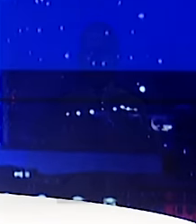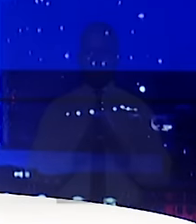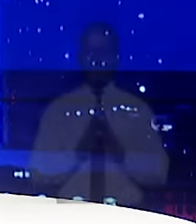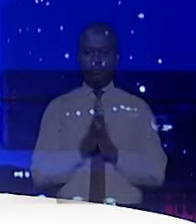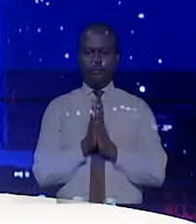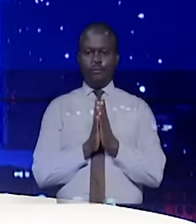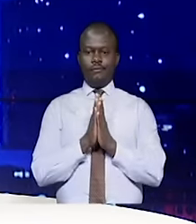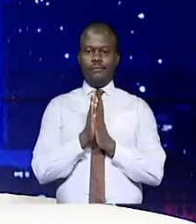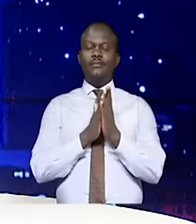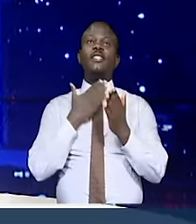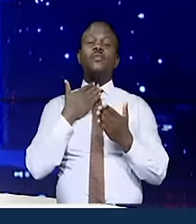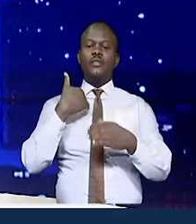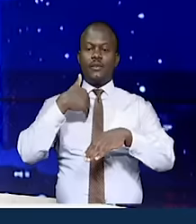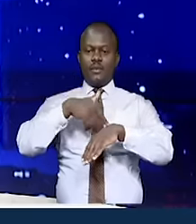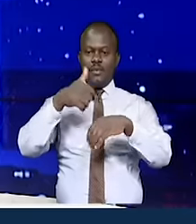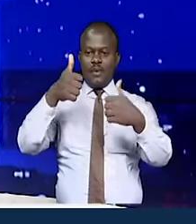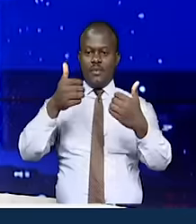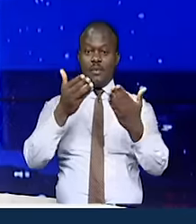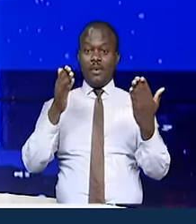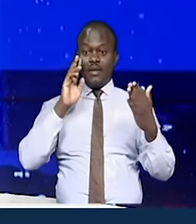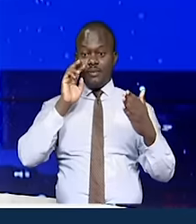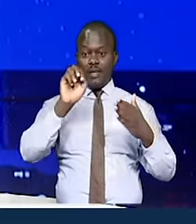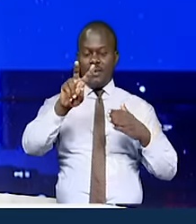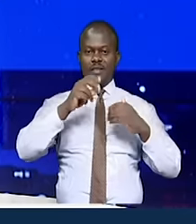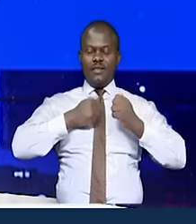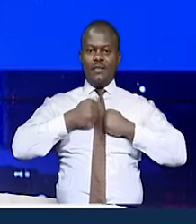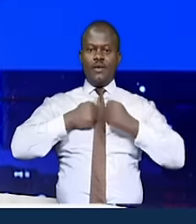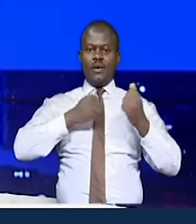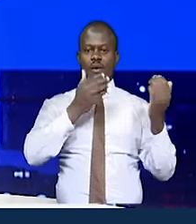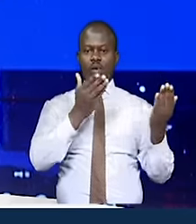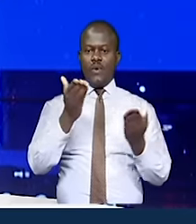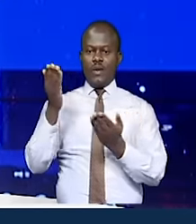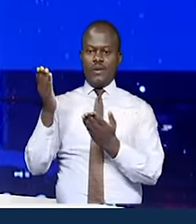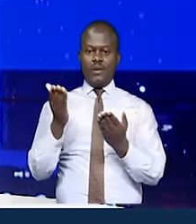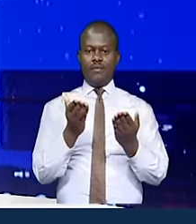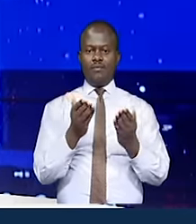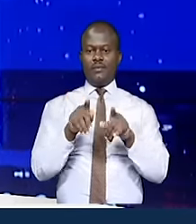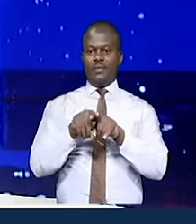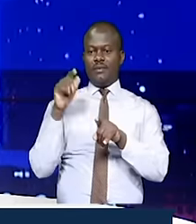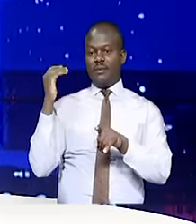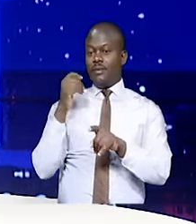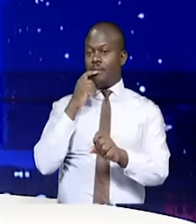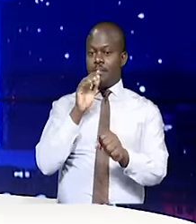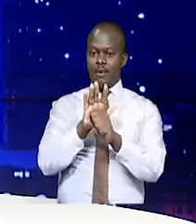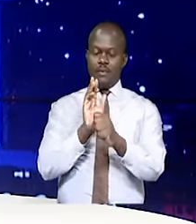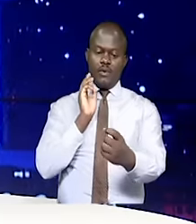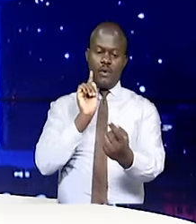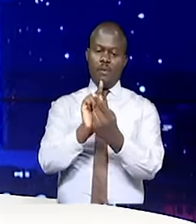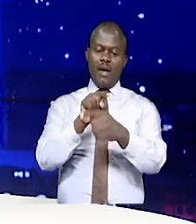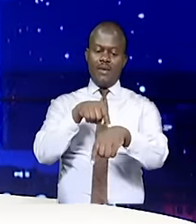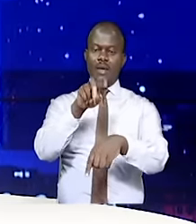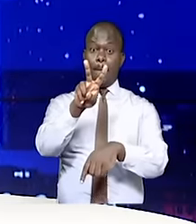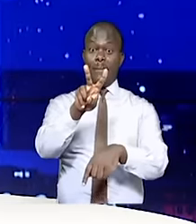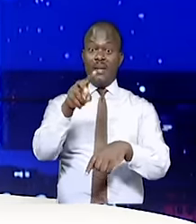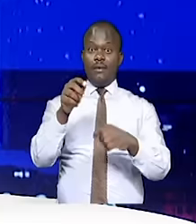reka mbifurize kugira ibihe byiza mwese muze kuri iki kuri televiziyo Rwanda mbahaye ikaze ku makuru mu Kinyarwanda nkuko nari nabisezeranyije ko tugaruka ku isa sambiri ndi kumwe na